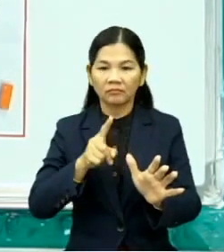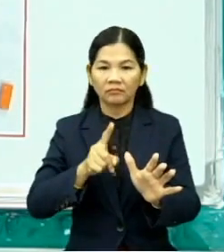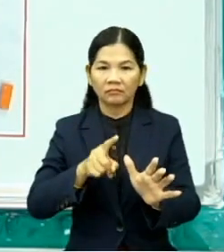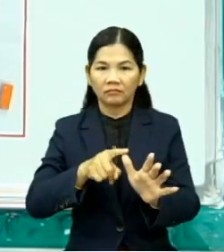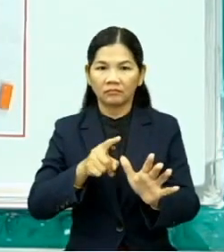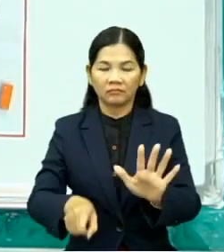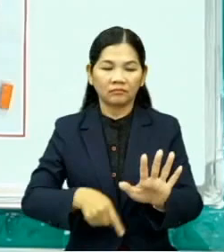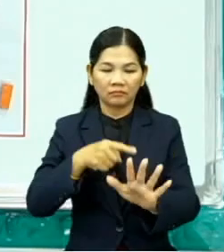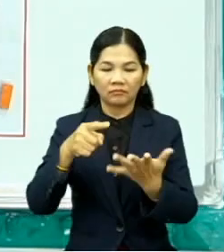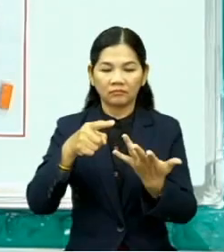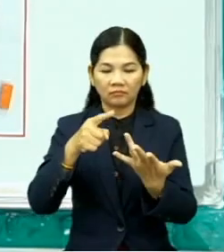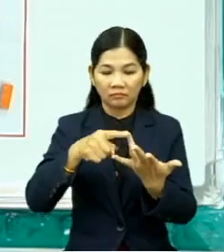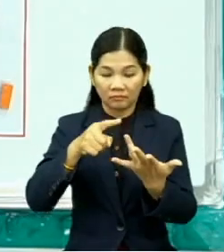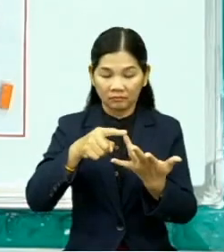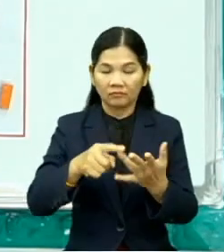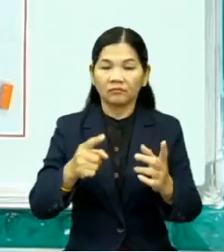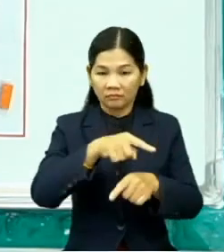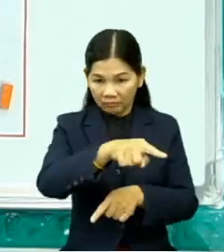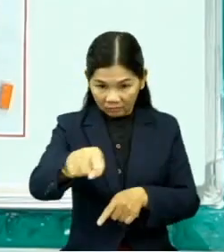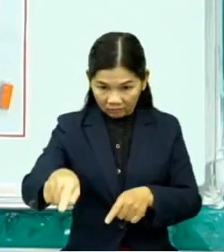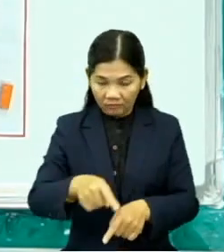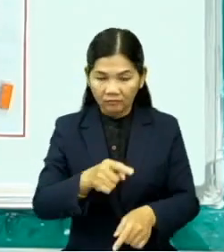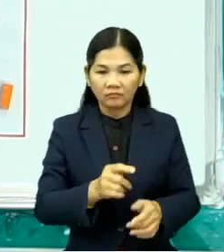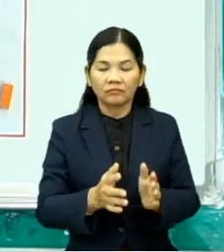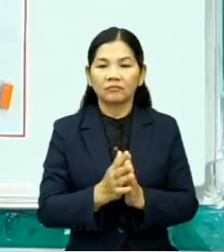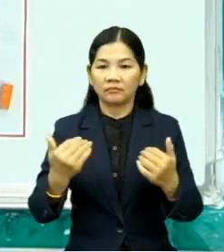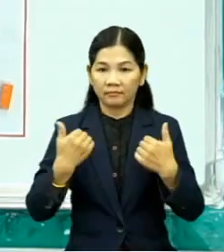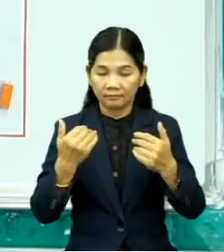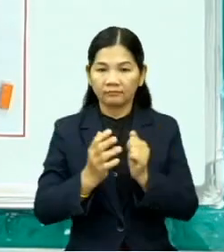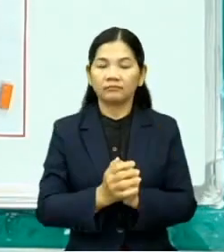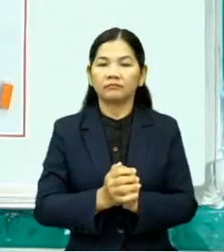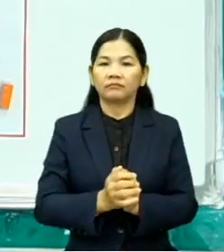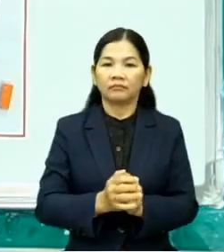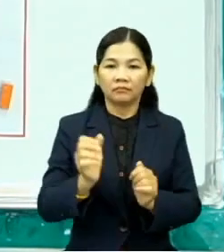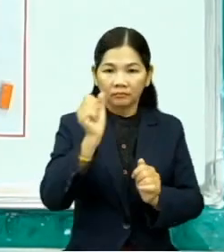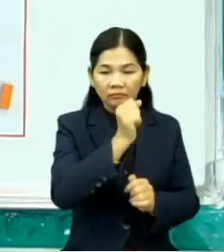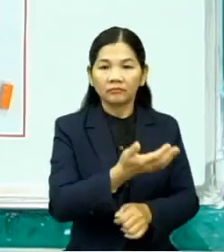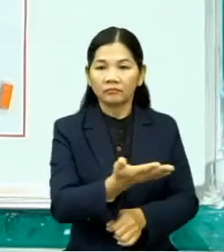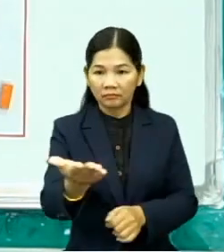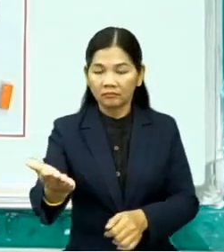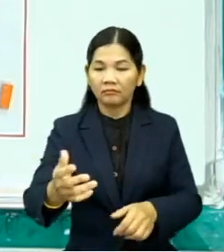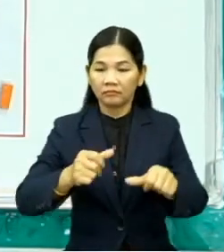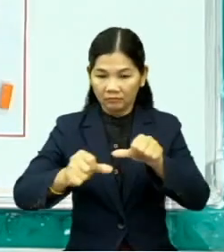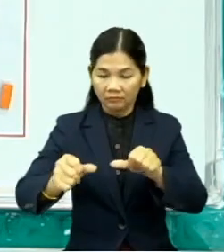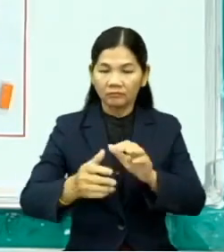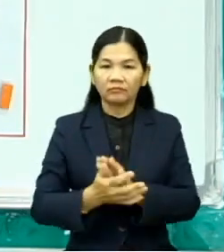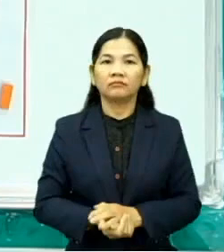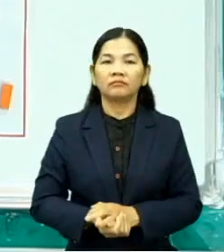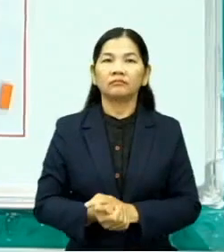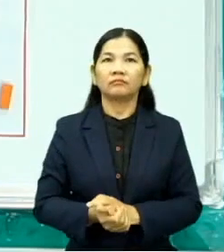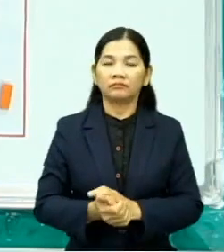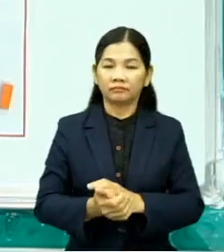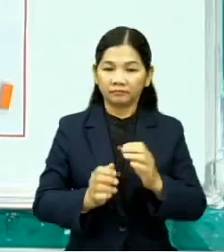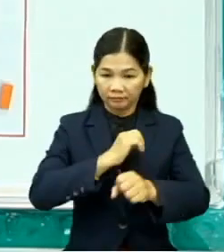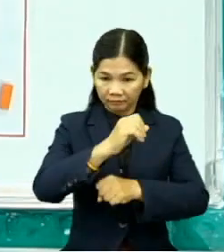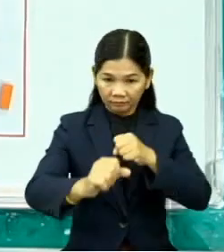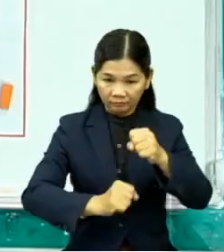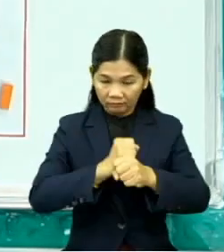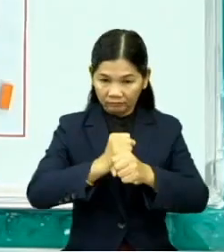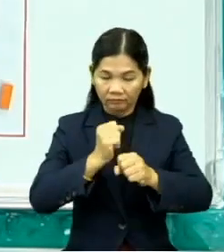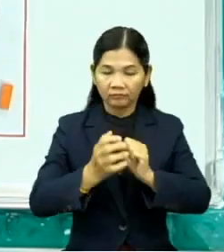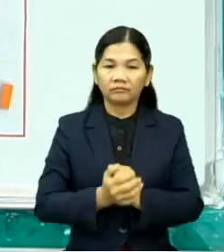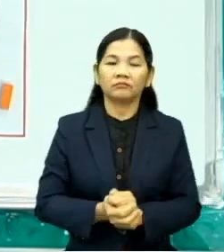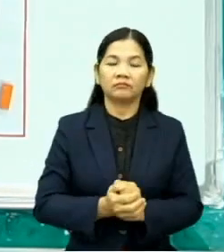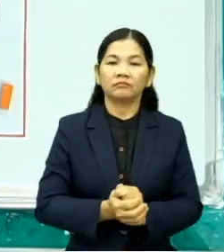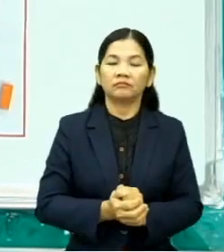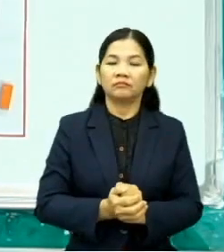nâng có chìa nẹ bằng cách vùng phương ở dưới chả ta lấy con sẽ đọc xin nuôi bằng to tiết chả chẳng nơi chùm nôn chả nơi chùm